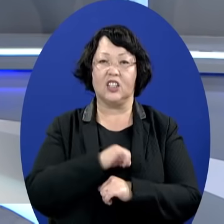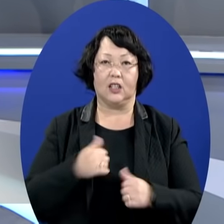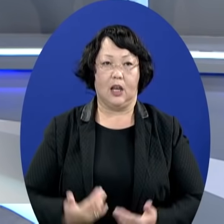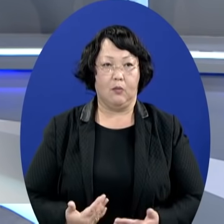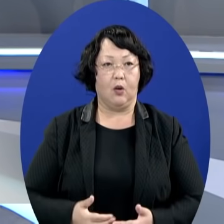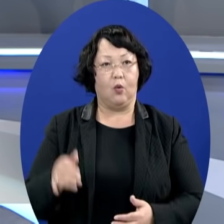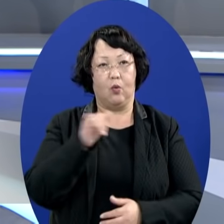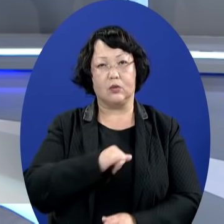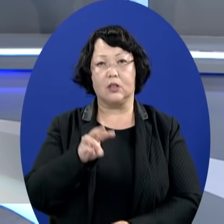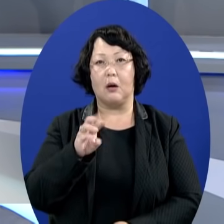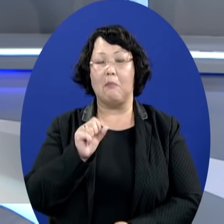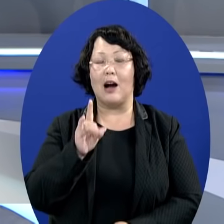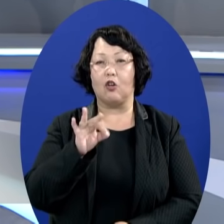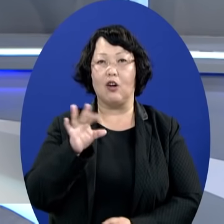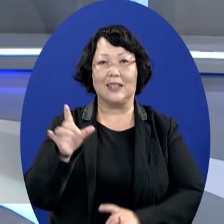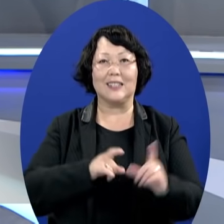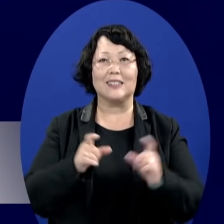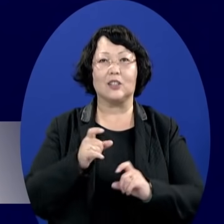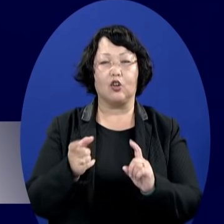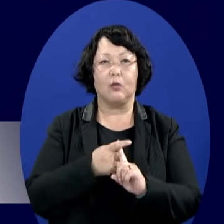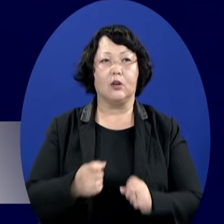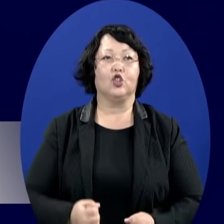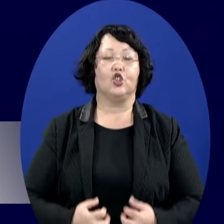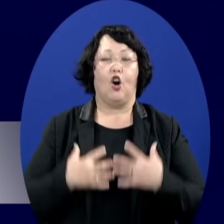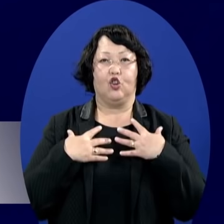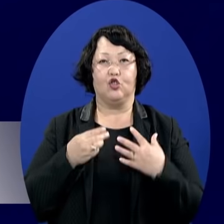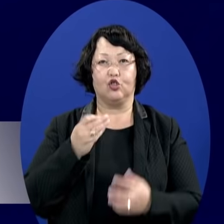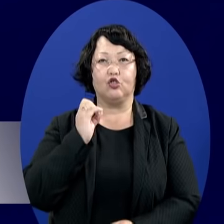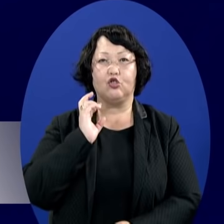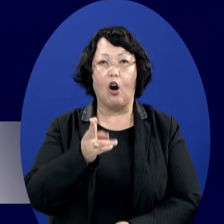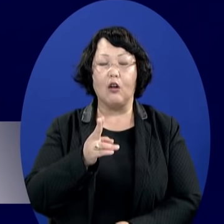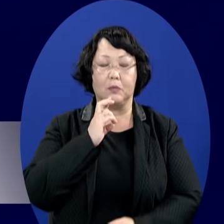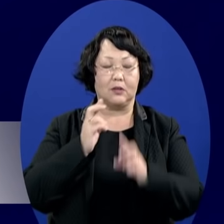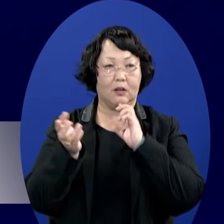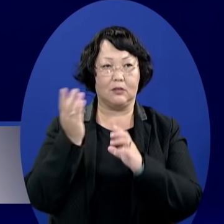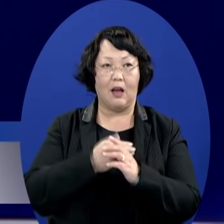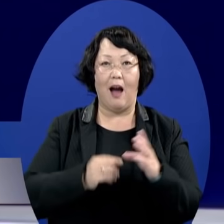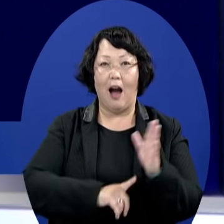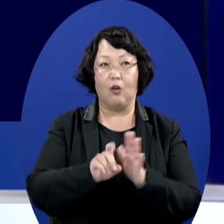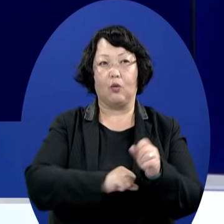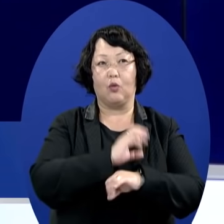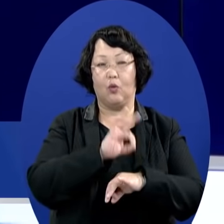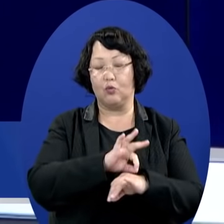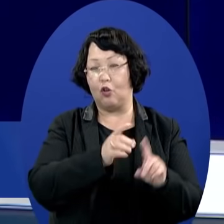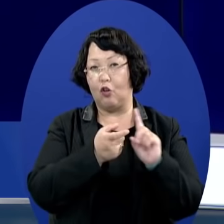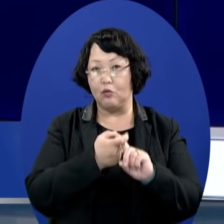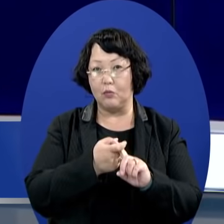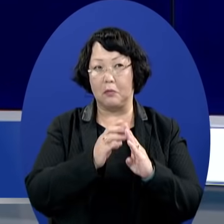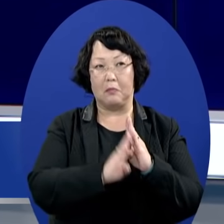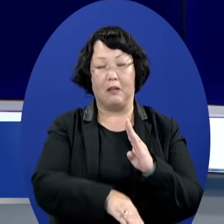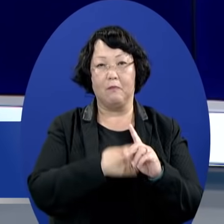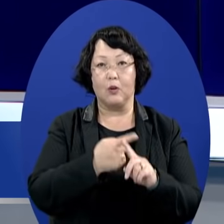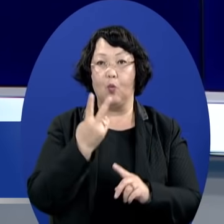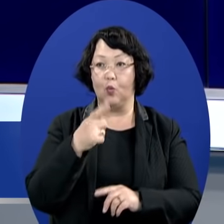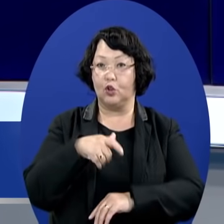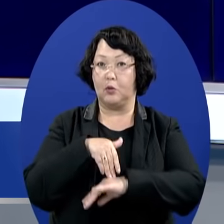засгийн төвшөнд одоо шок үүсгэдэг гол хүчин зүйл гэж үздэг. За анх цар тахал гарч хөлөөрөө тогтоож эхлэх үед үн тогтворжуулах бодлого хэрэгжүүлсэн. За